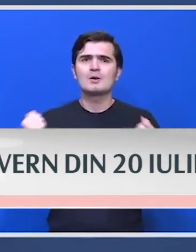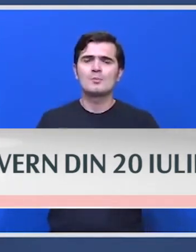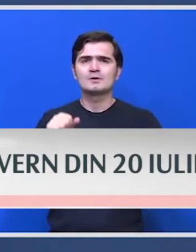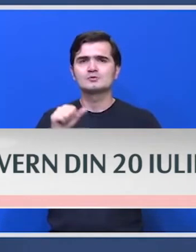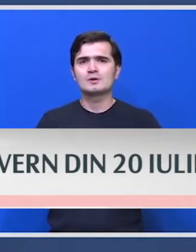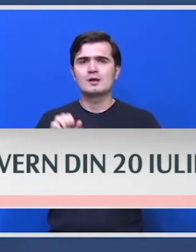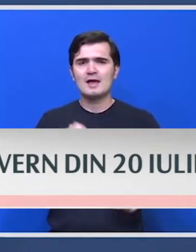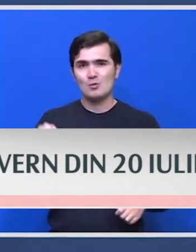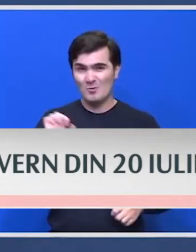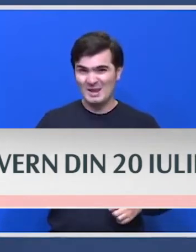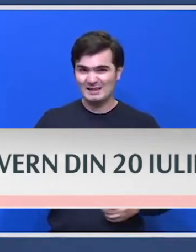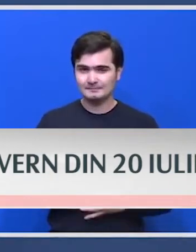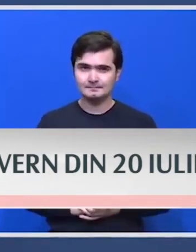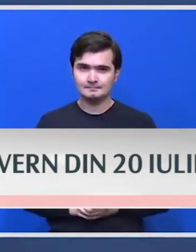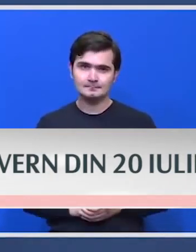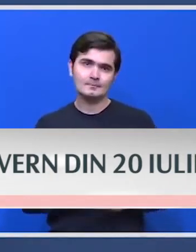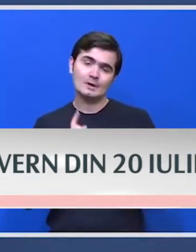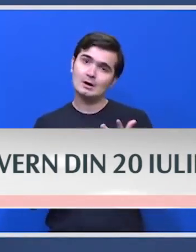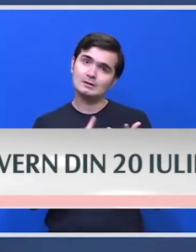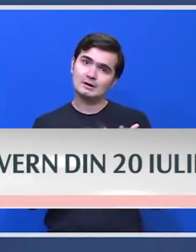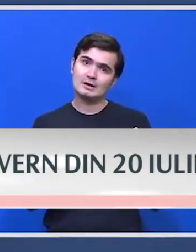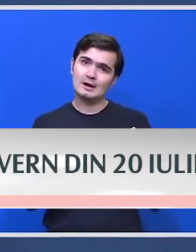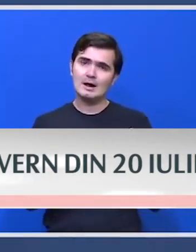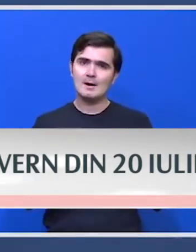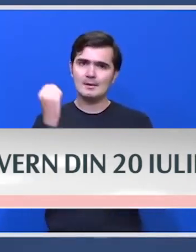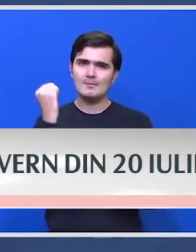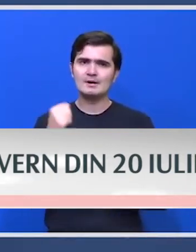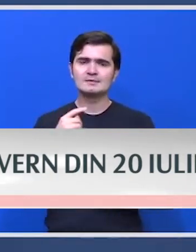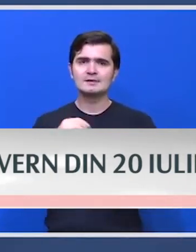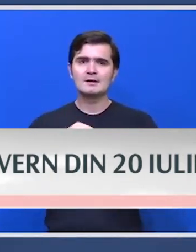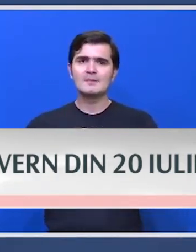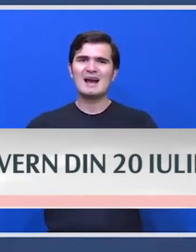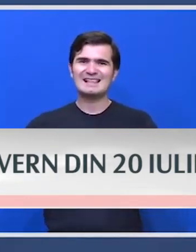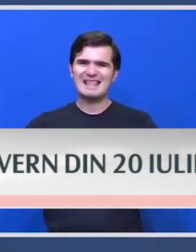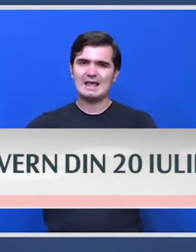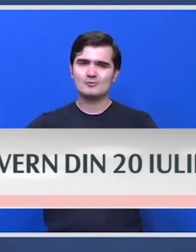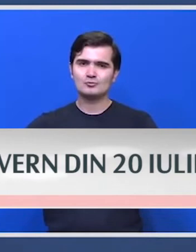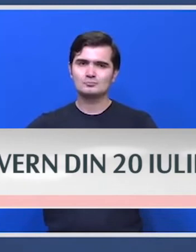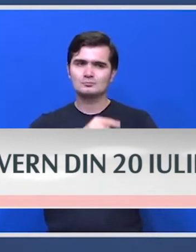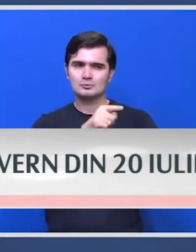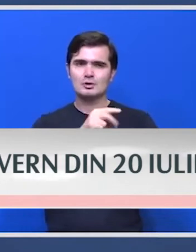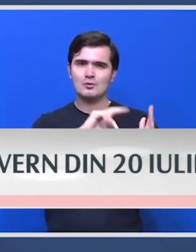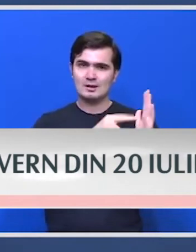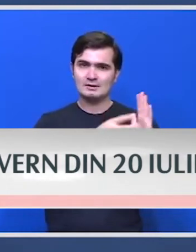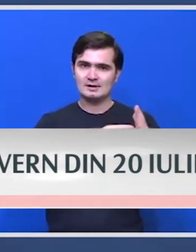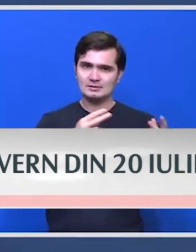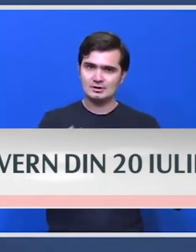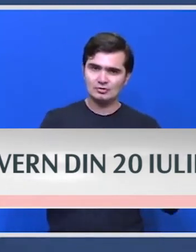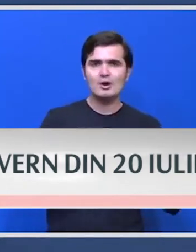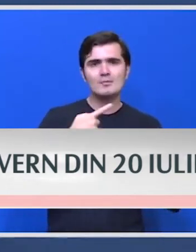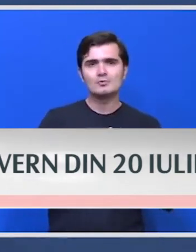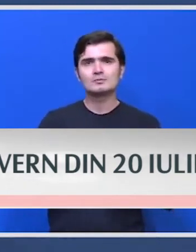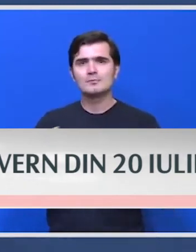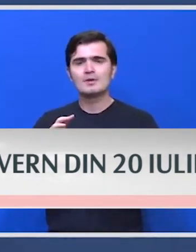europene. Al treilea reper este cel al parteneriatului între organizație de cercetare și mediu